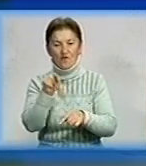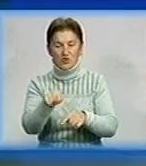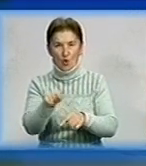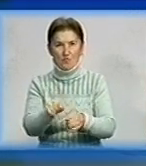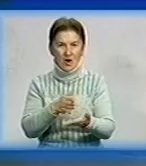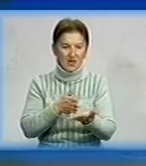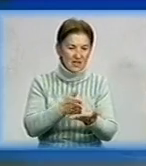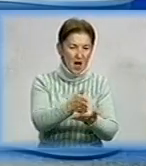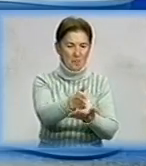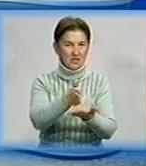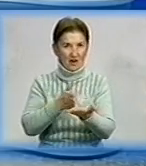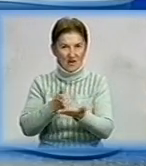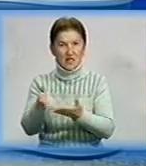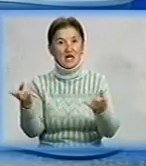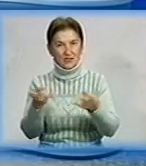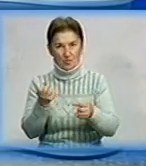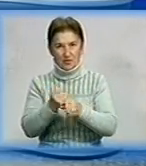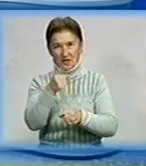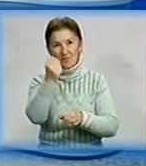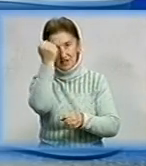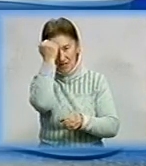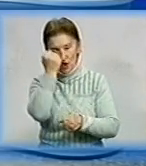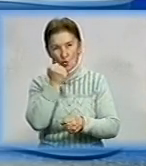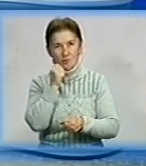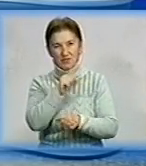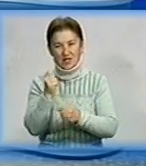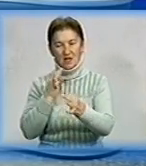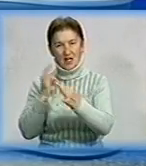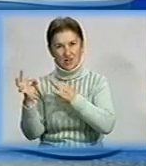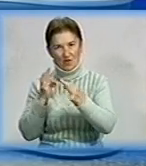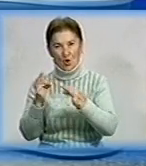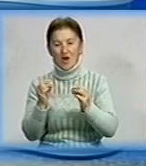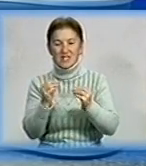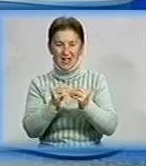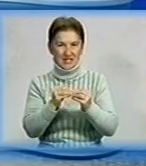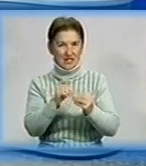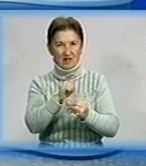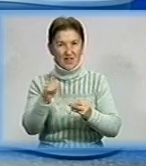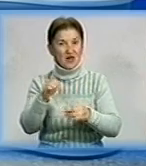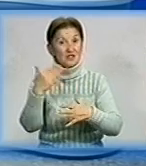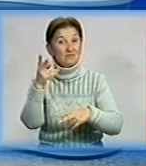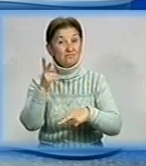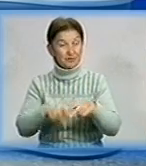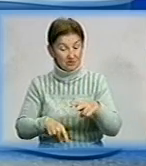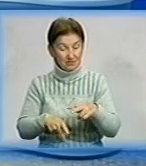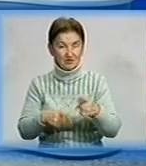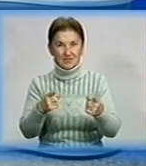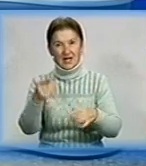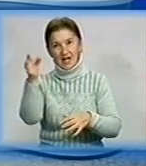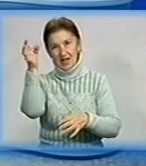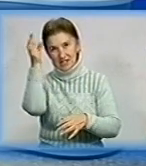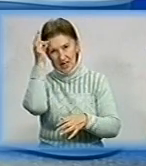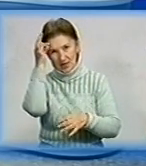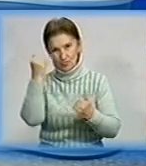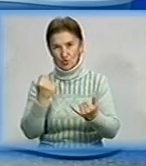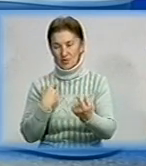что его поддержит. Дякую вам за розмову. На жаль, наші 10 хвилин вже сплили. Я нагадаю телеглядачам, що сьогодні зі мною